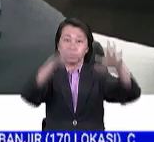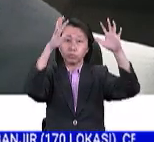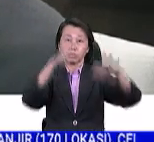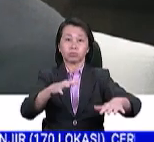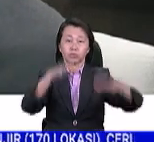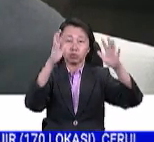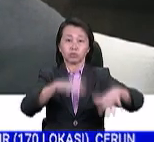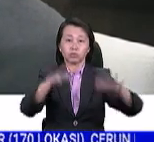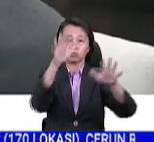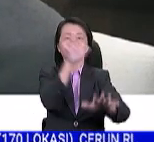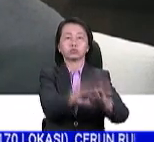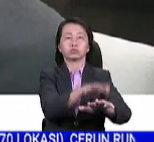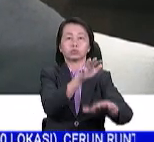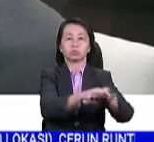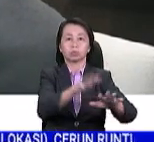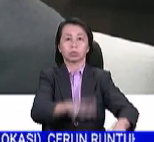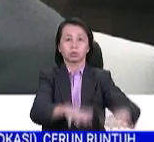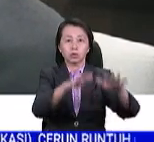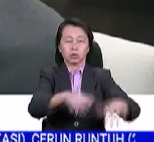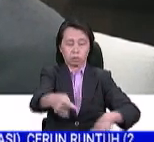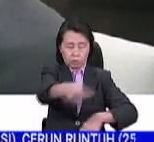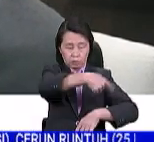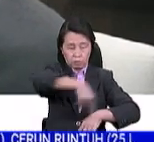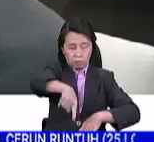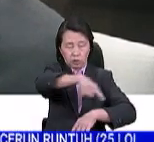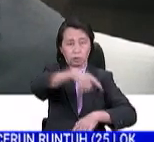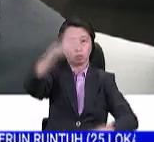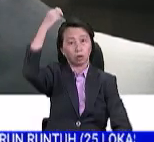tinggi di sekitar Selangor.